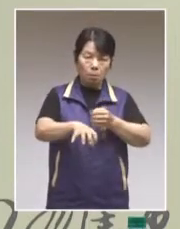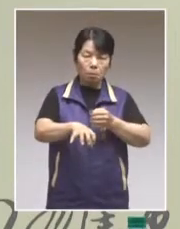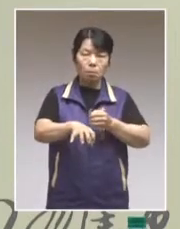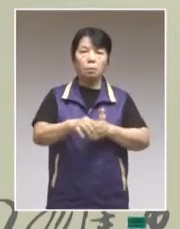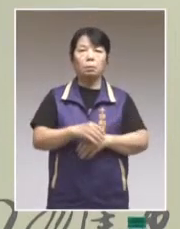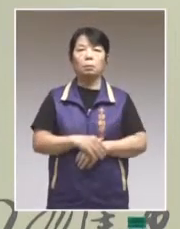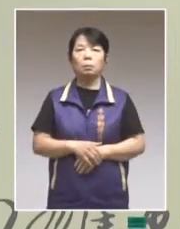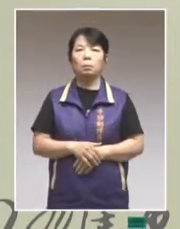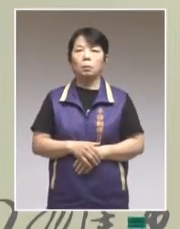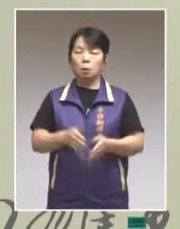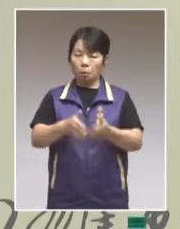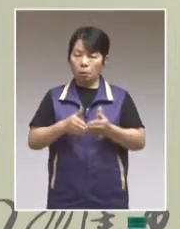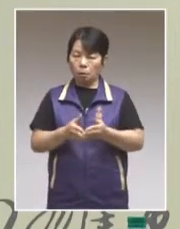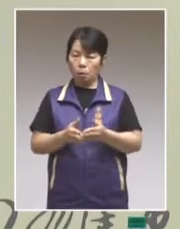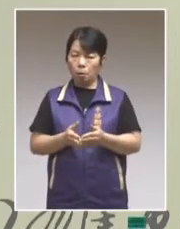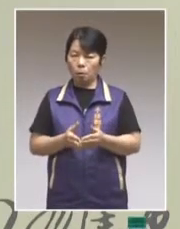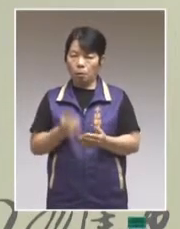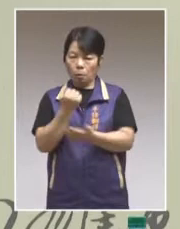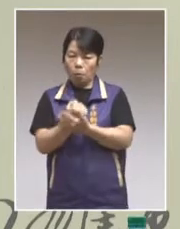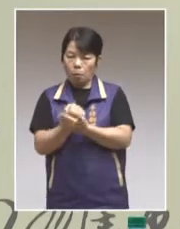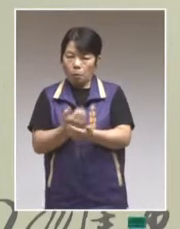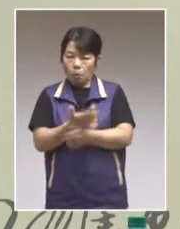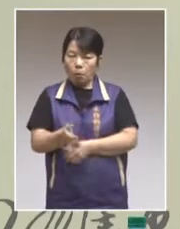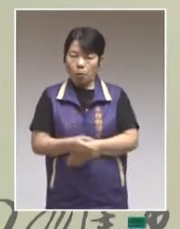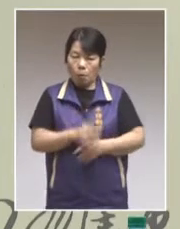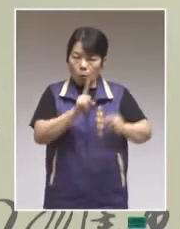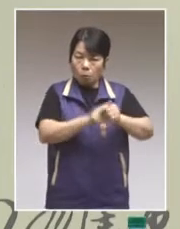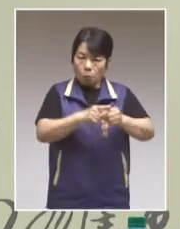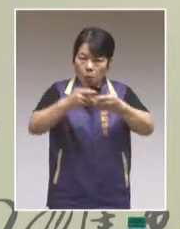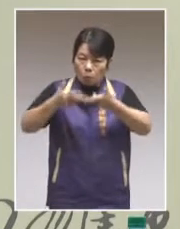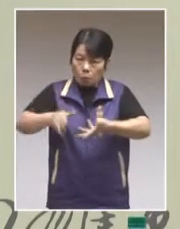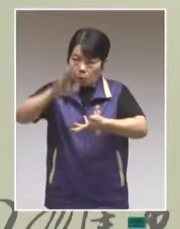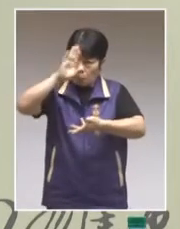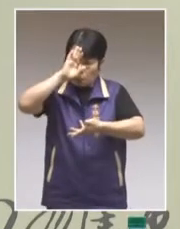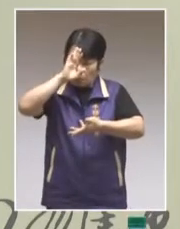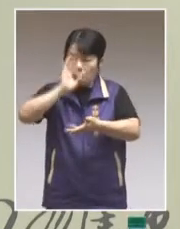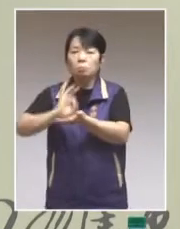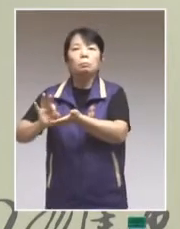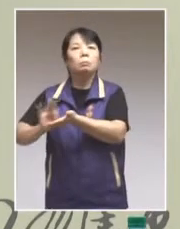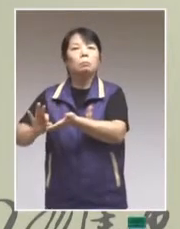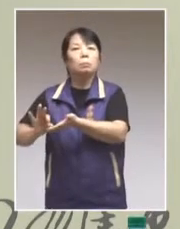还是要留给中重症的病人